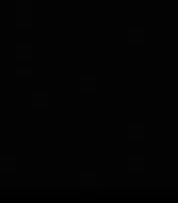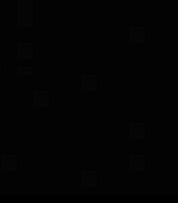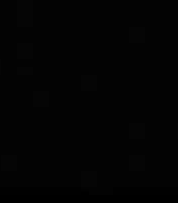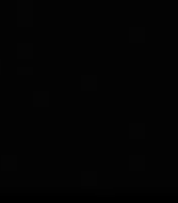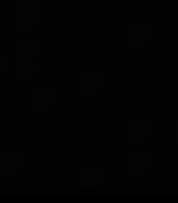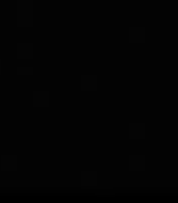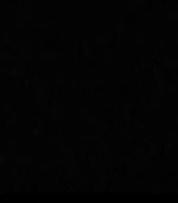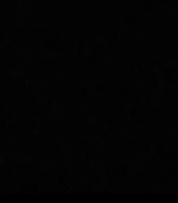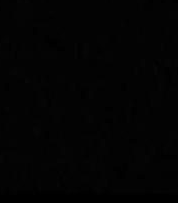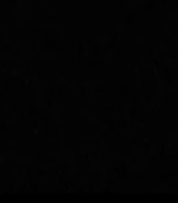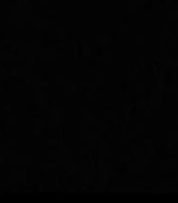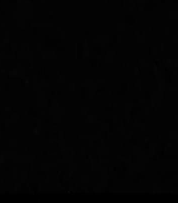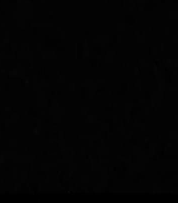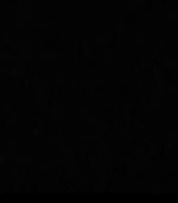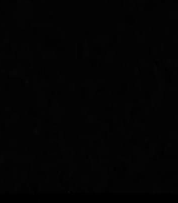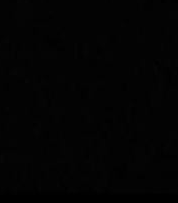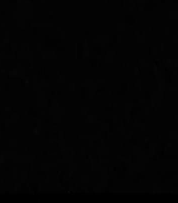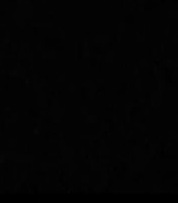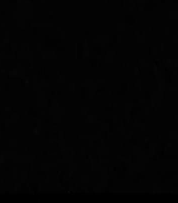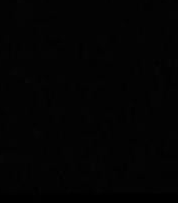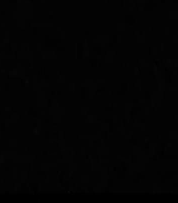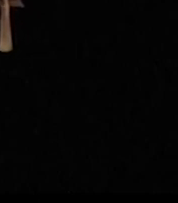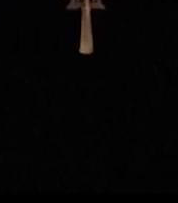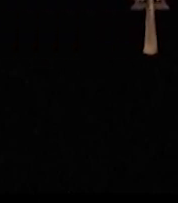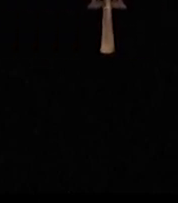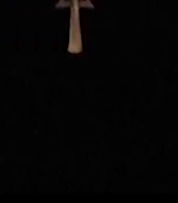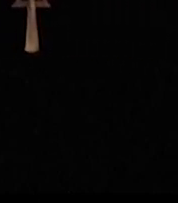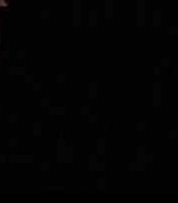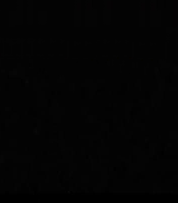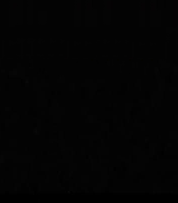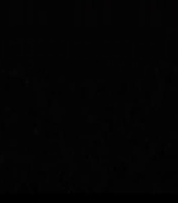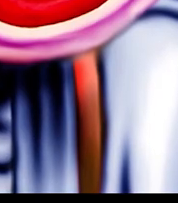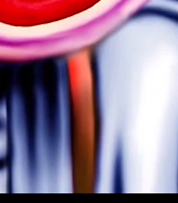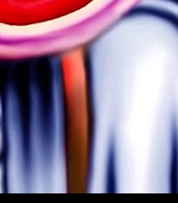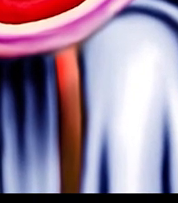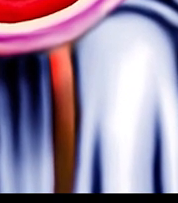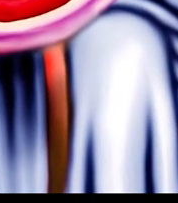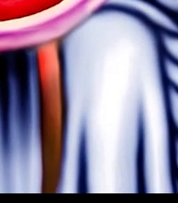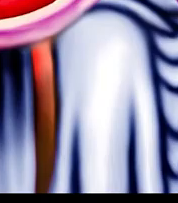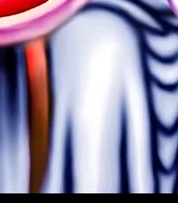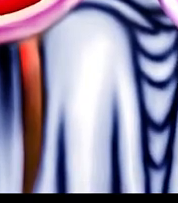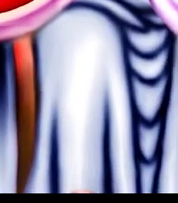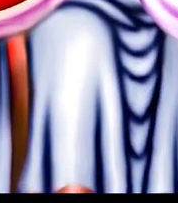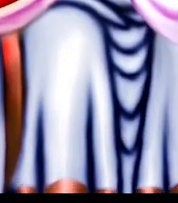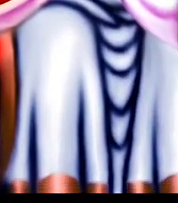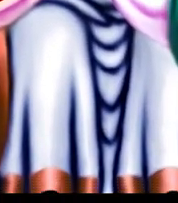وولد ومنفس قدوس أهدو أملاك